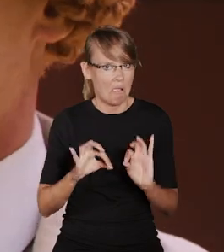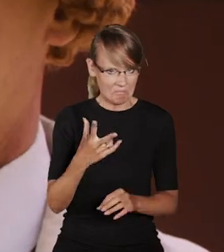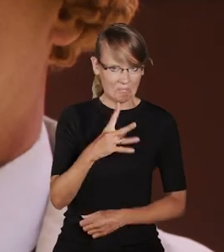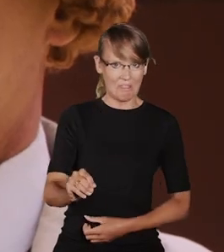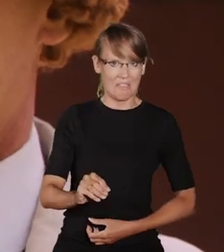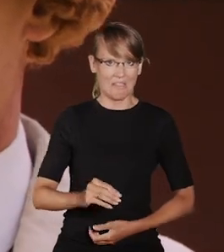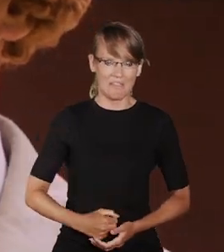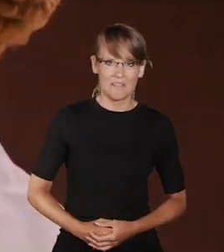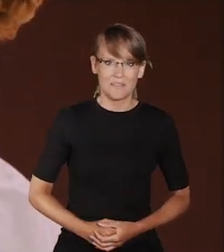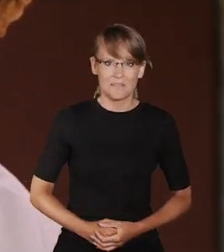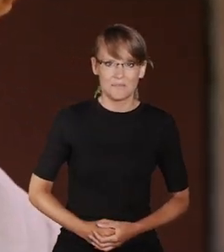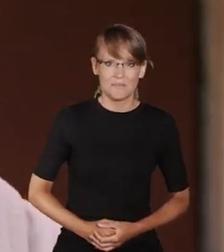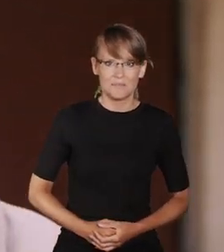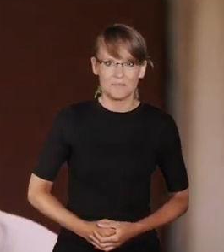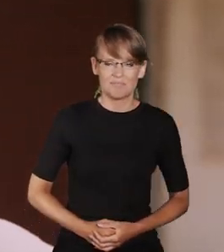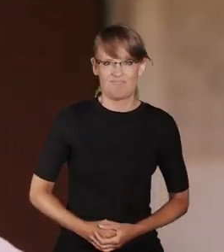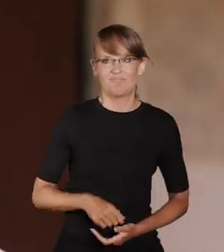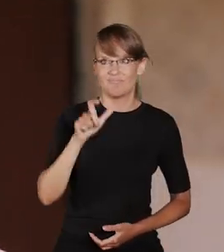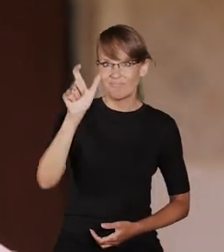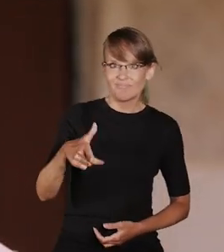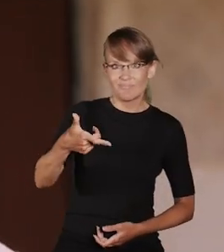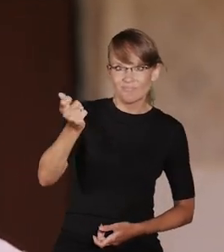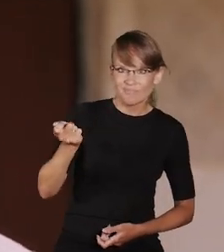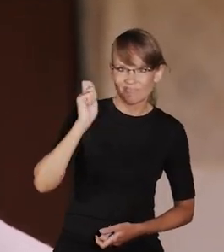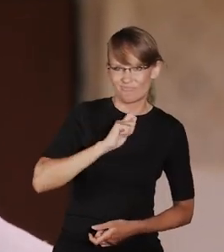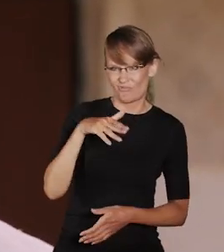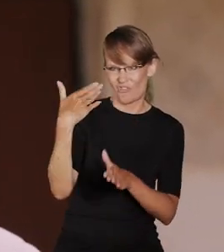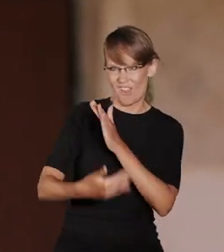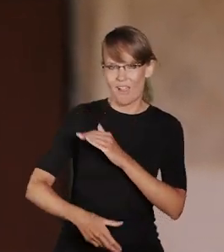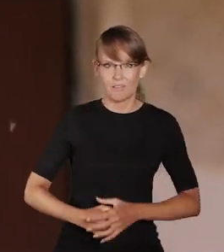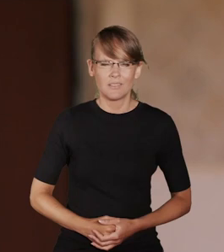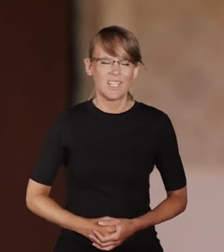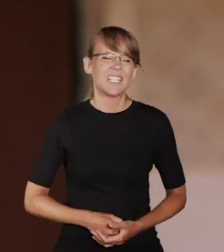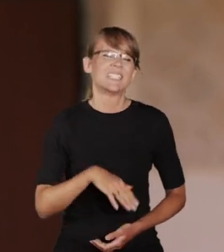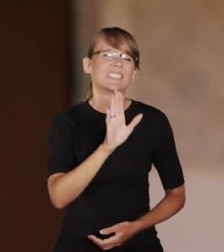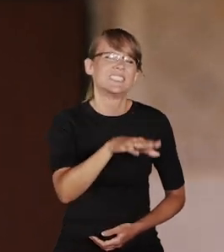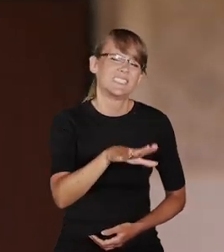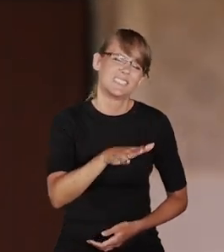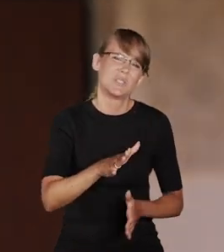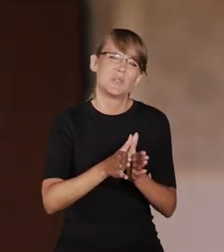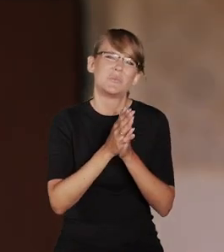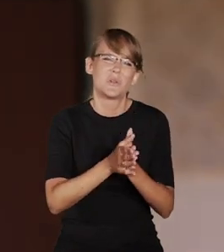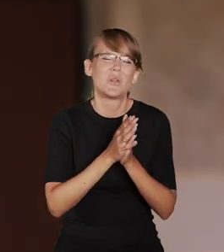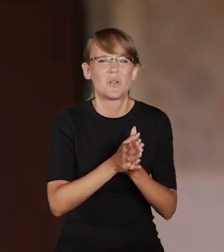proch, rakieta. Jak nie jakaś tam rozmazana ciamcia, leamcia.